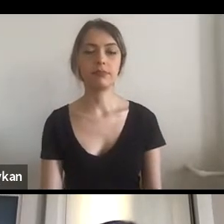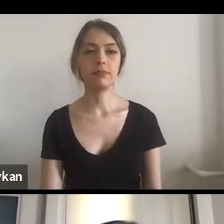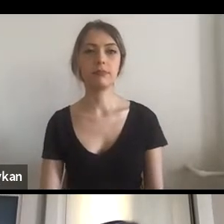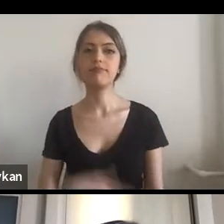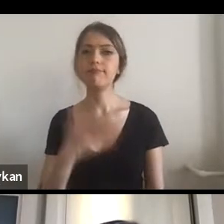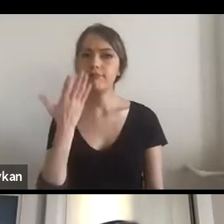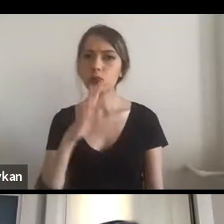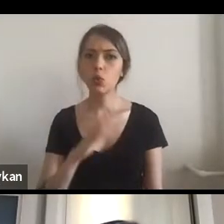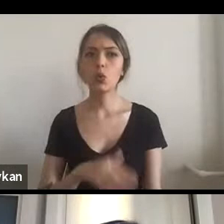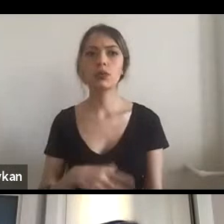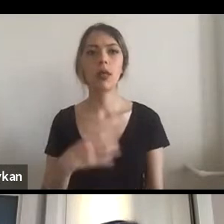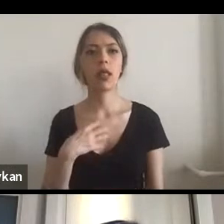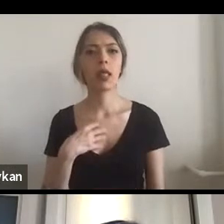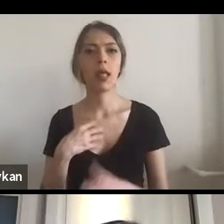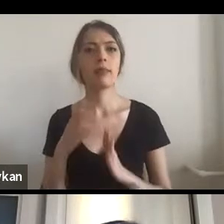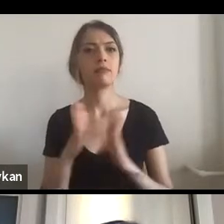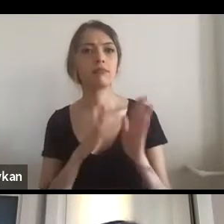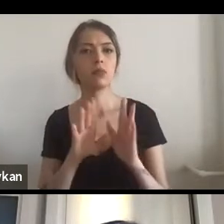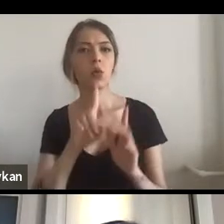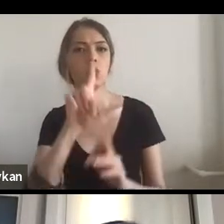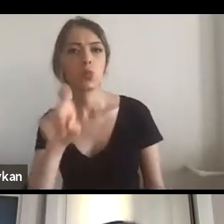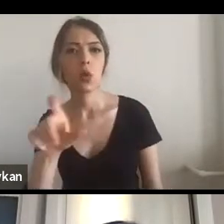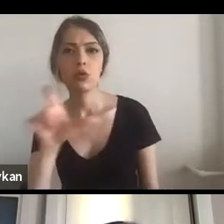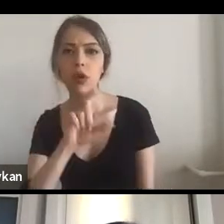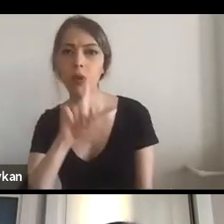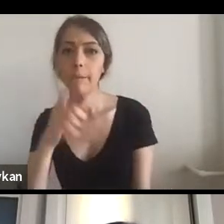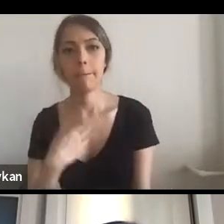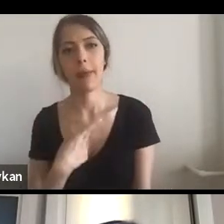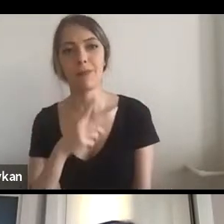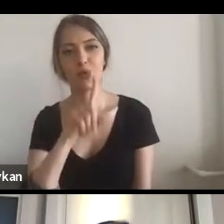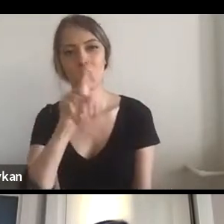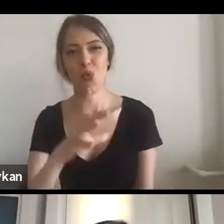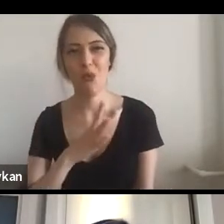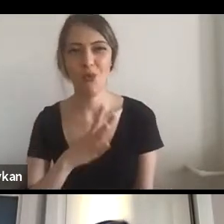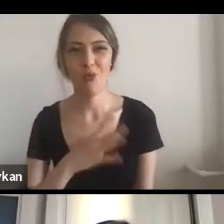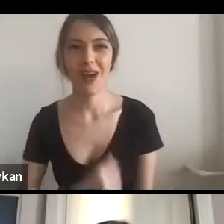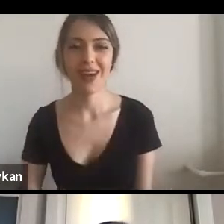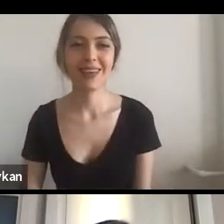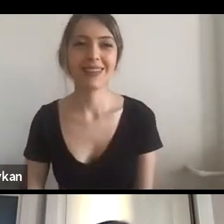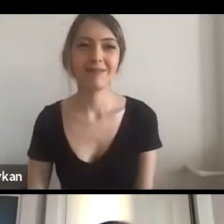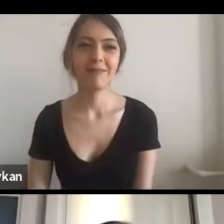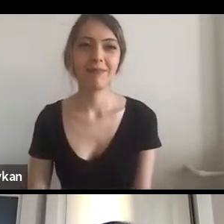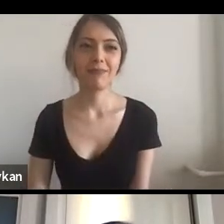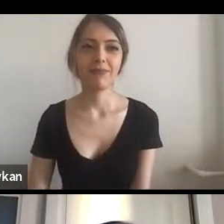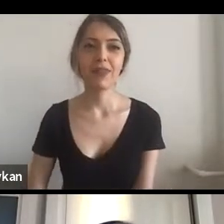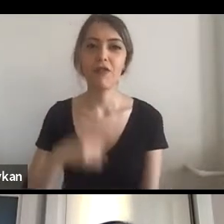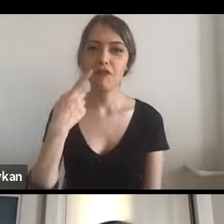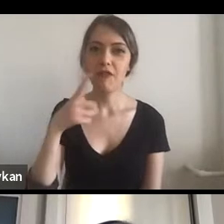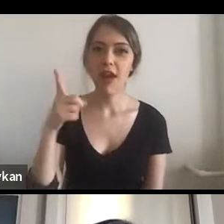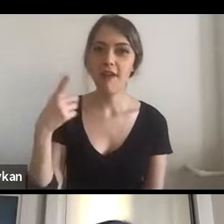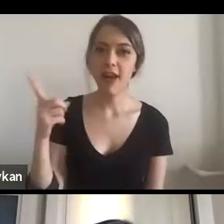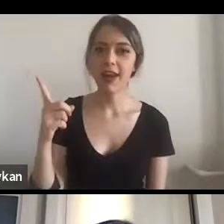da devam edelim. Sorularımız çünkü benim de var. Diğer arkadaşlarımızın da vardır.